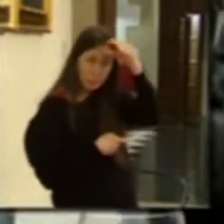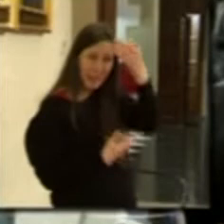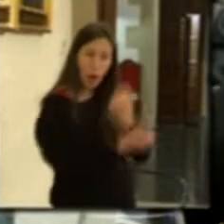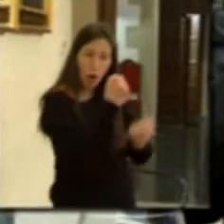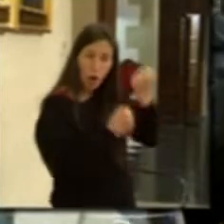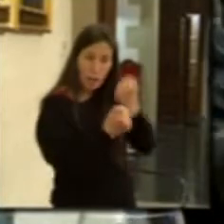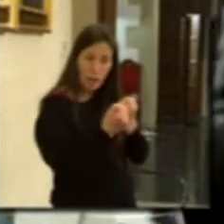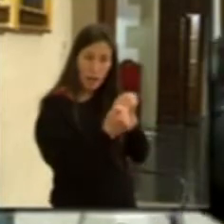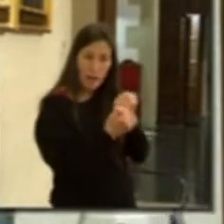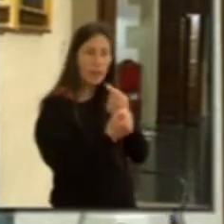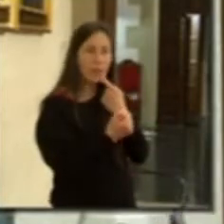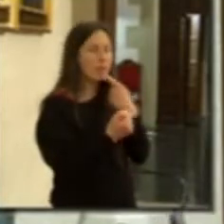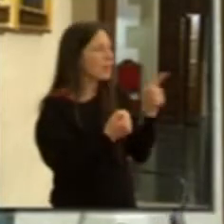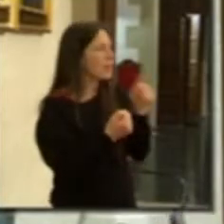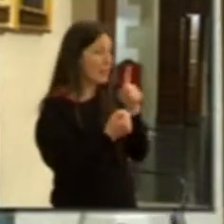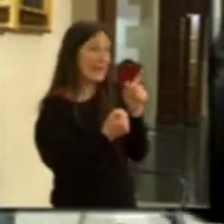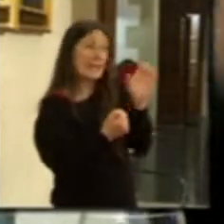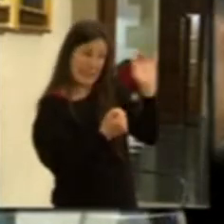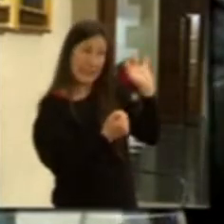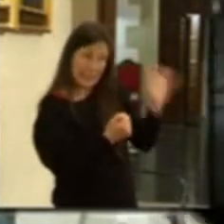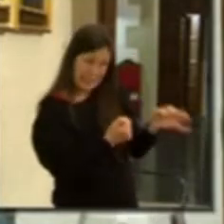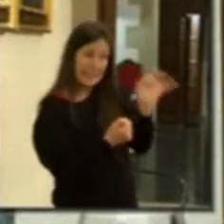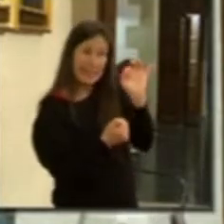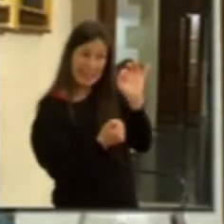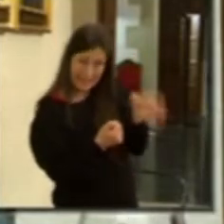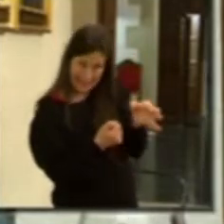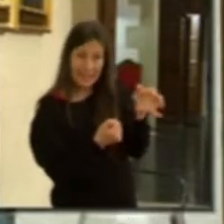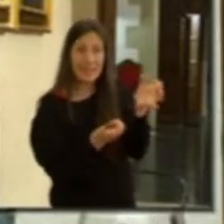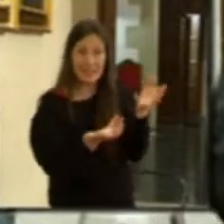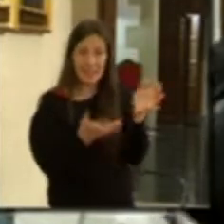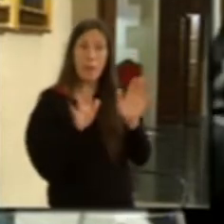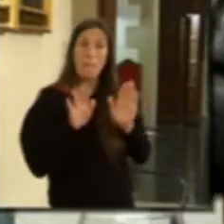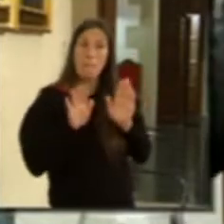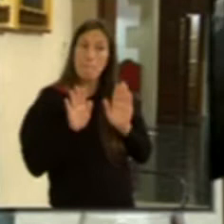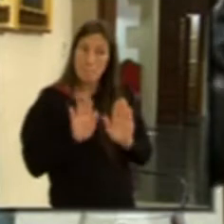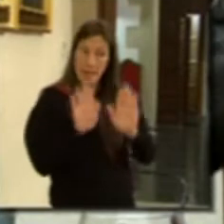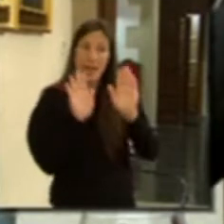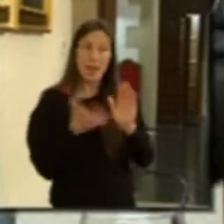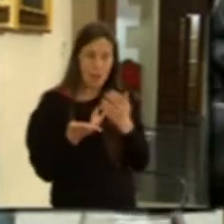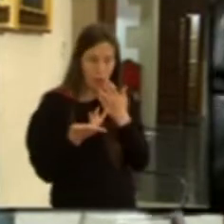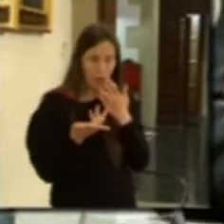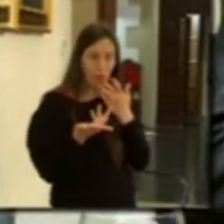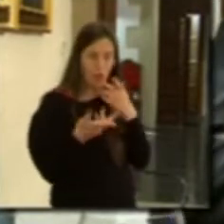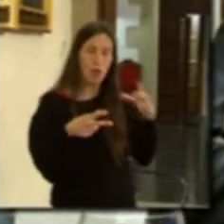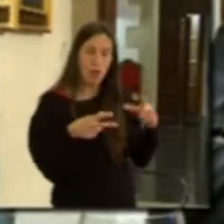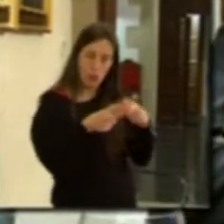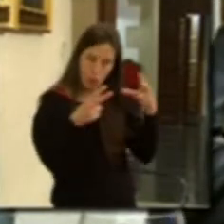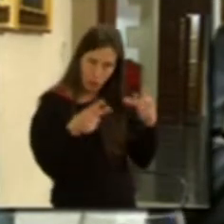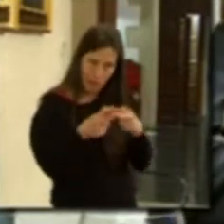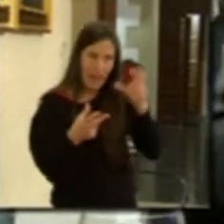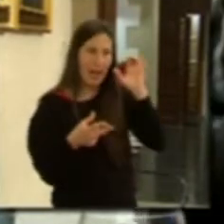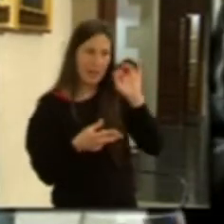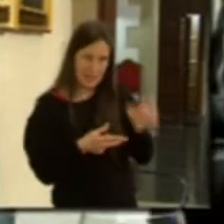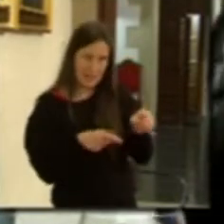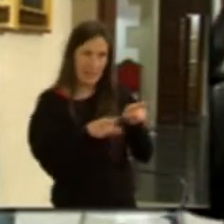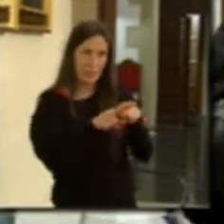i acabarà dient tot això és cert, la història ens explica les ciutats, les relacions humanes ens expliquen les ciutats,